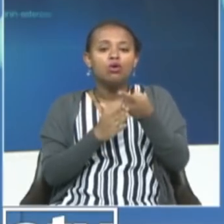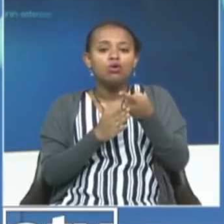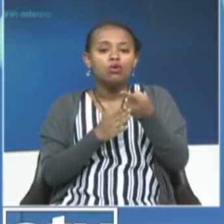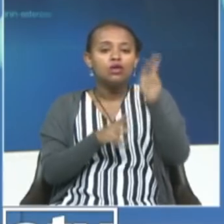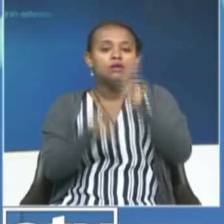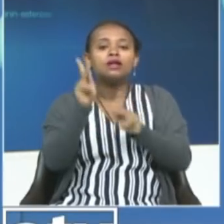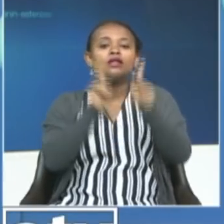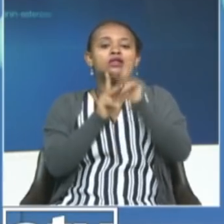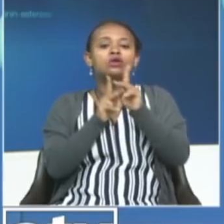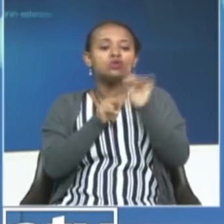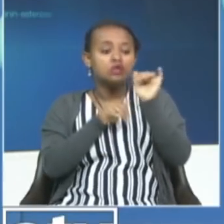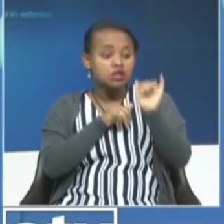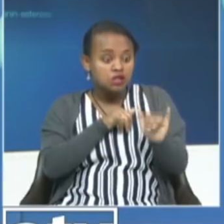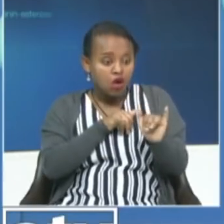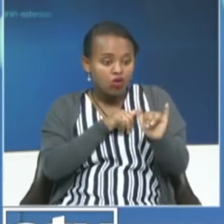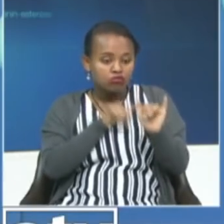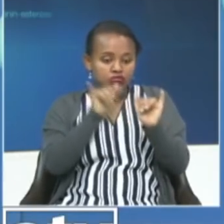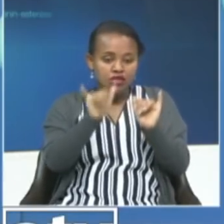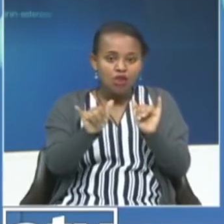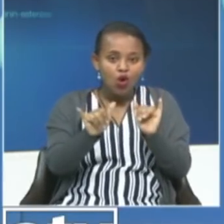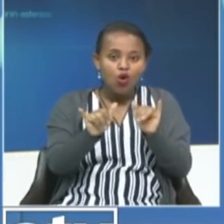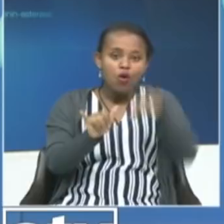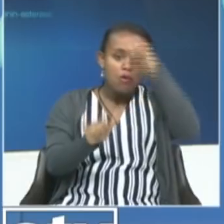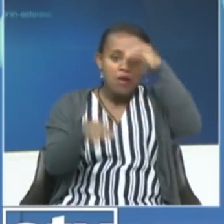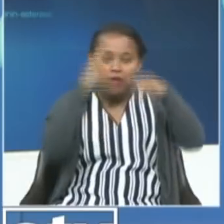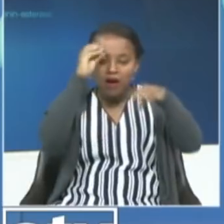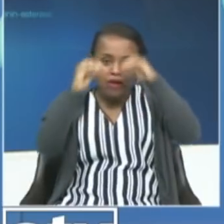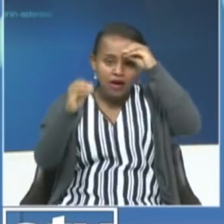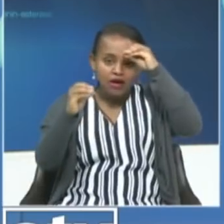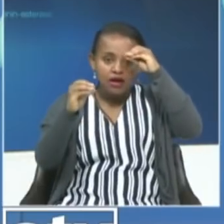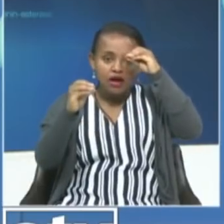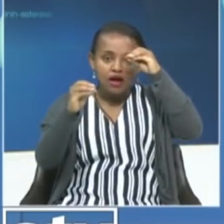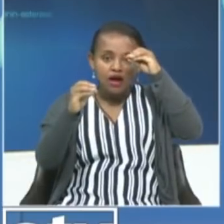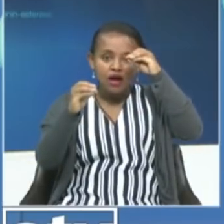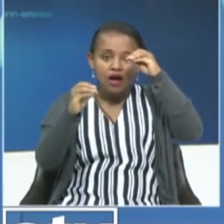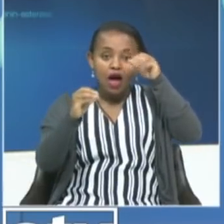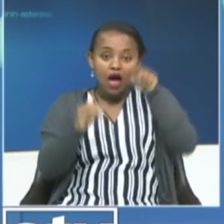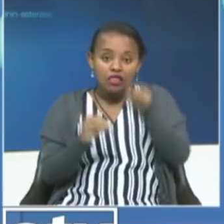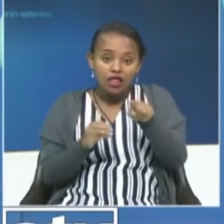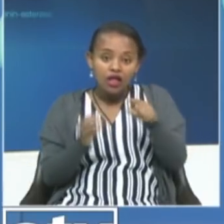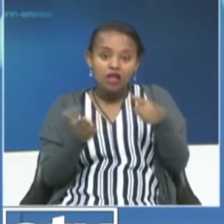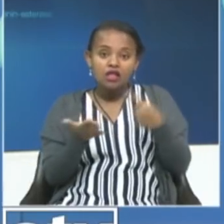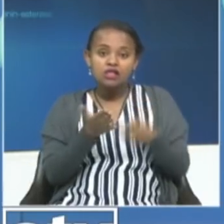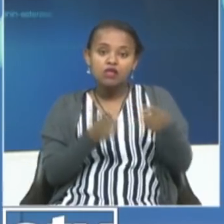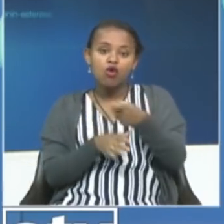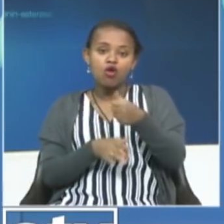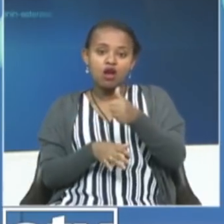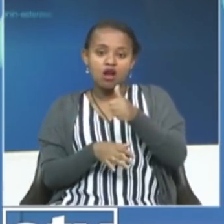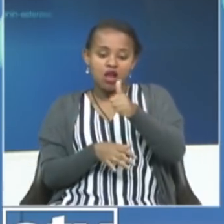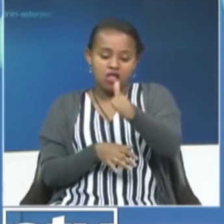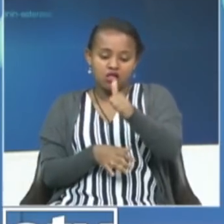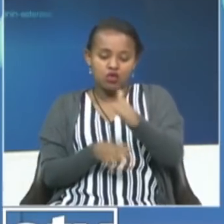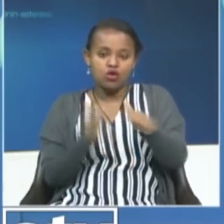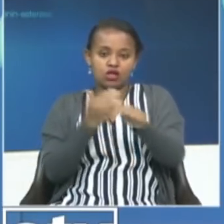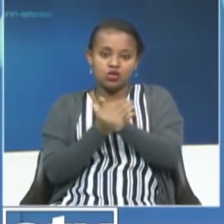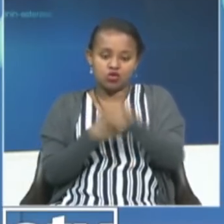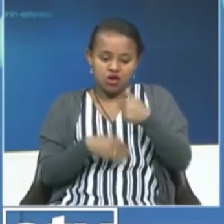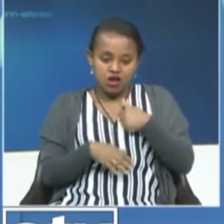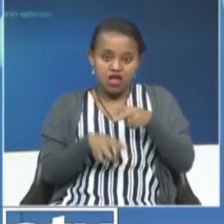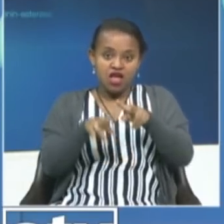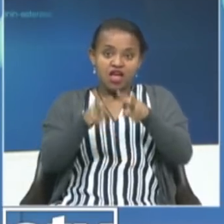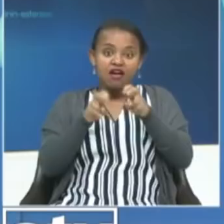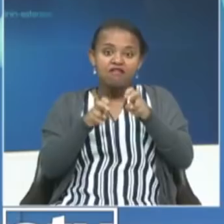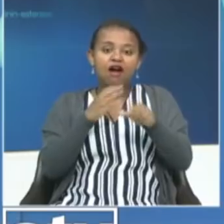ህብረተሰቡ እዛው በዛው መማማር ማስተማር፣ ይሄ እኮ ለእኔ ያንተ እንደዚህ መሆን ለእኔ ነው ሪስኩ፣ የከፋ አደጋ ለእኔም